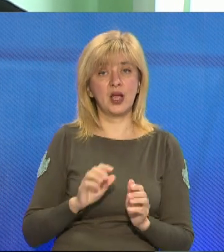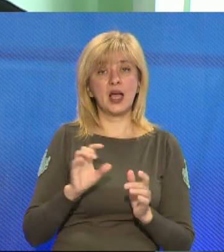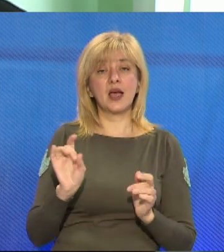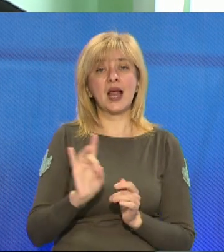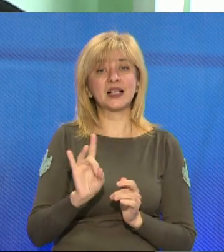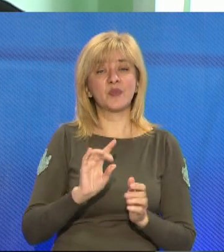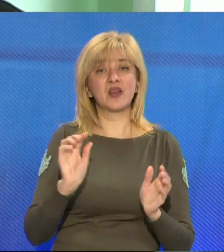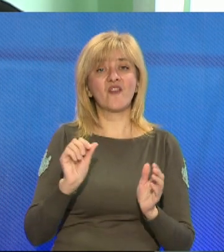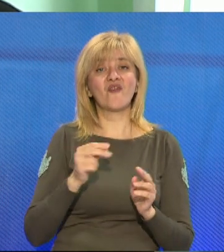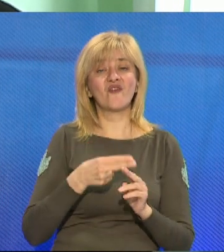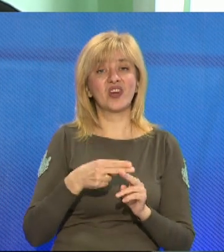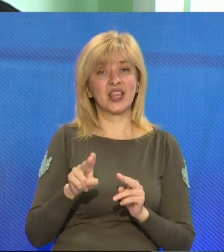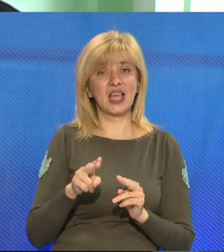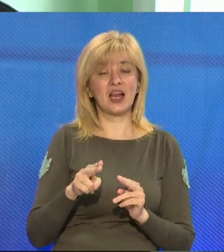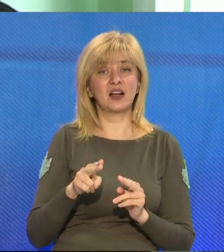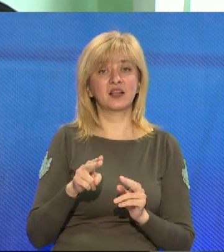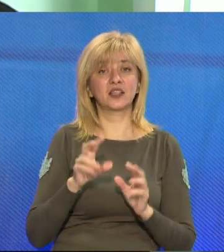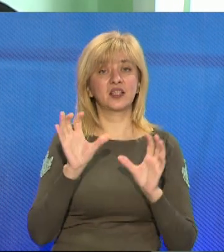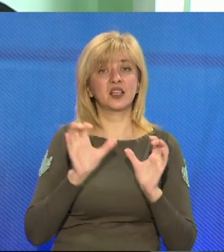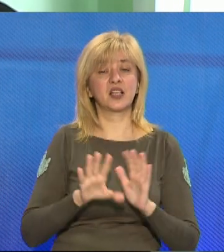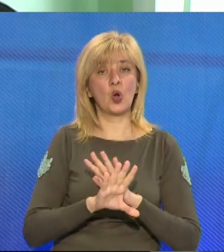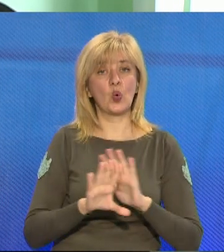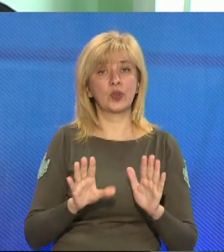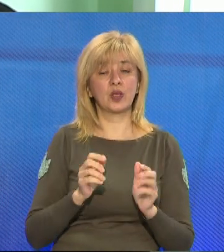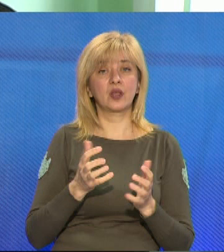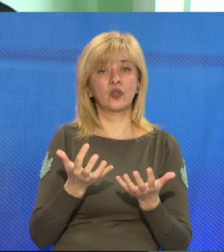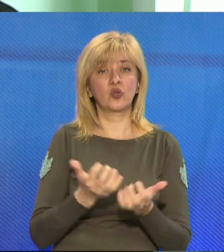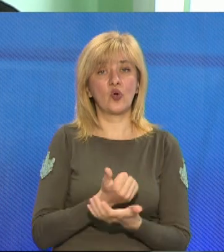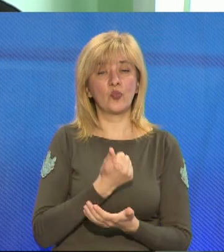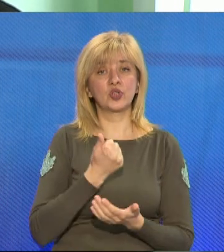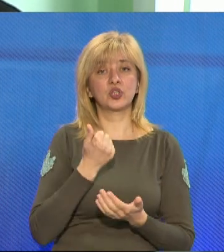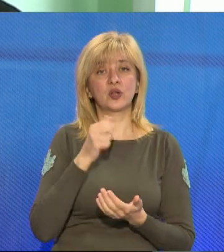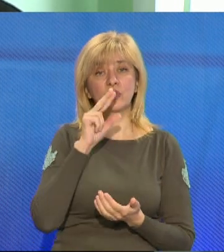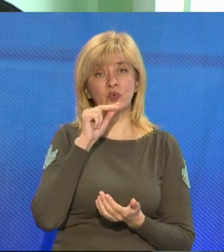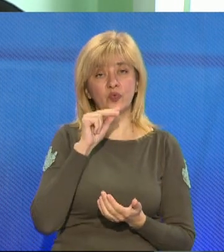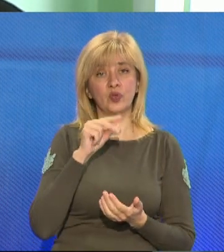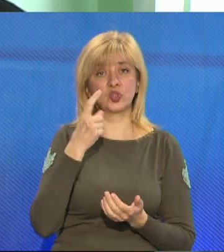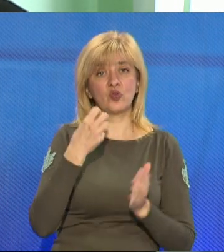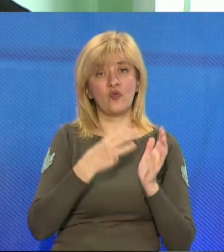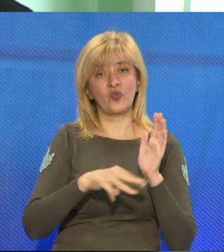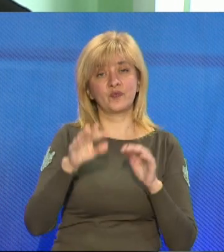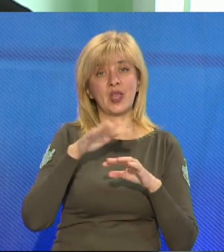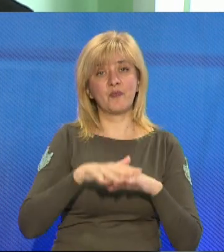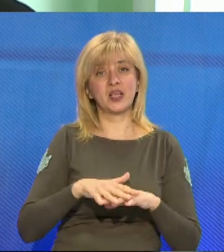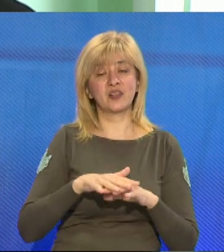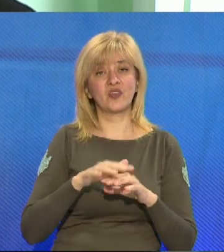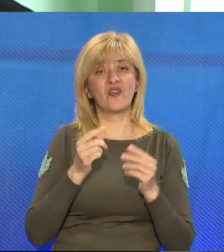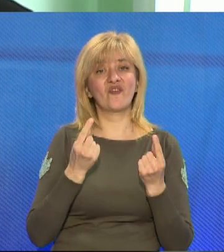окружающей среде незаконной добычи двух особей кряквы, составил 180 базовых величин